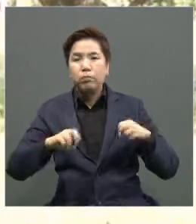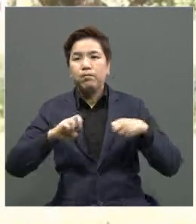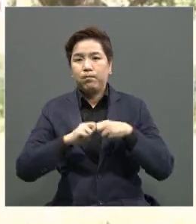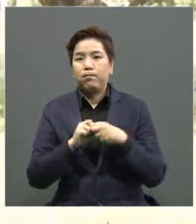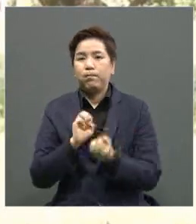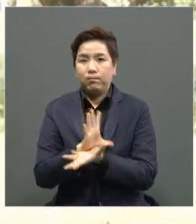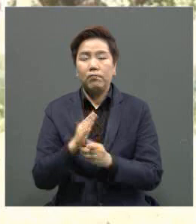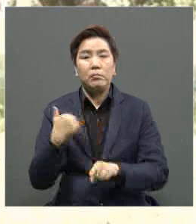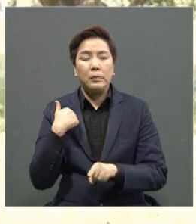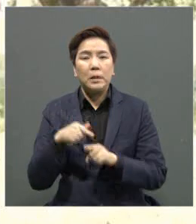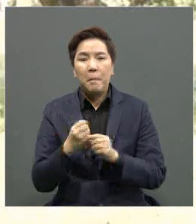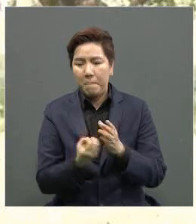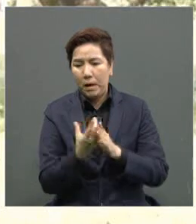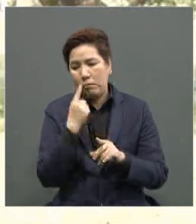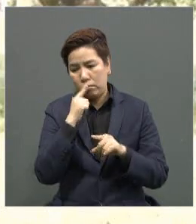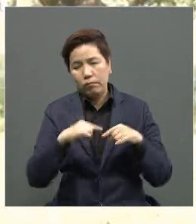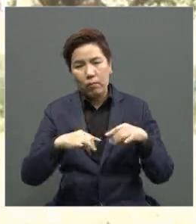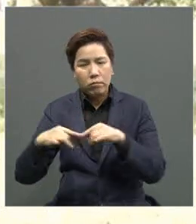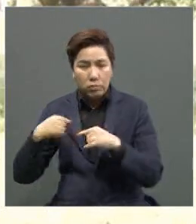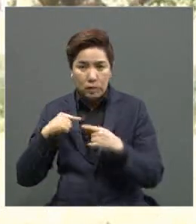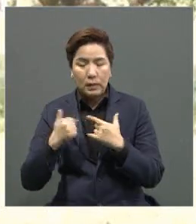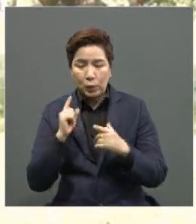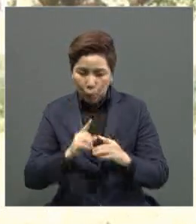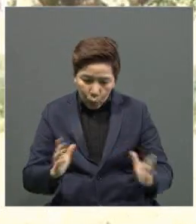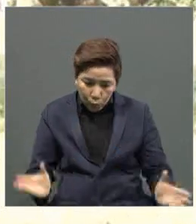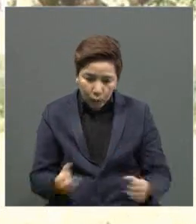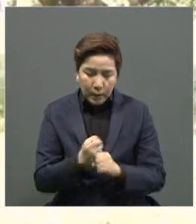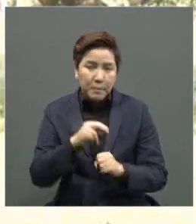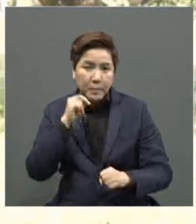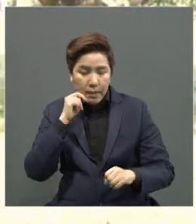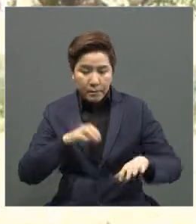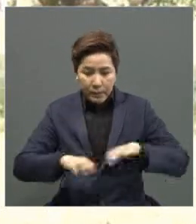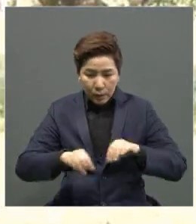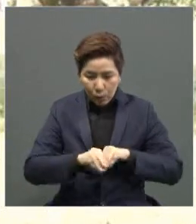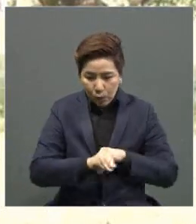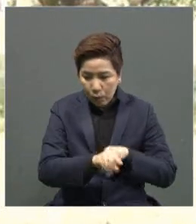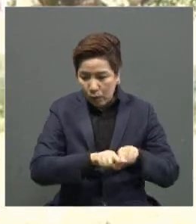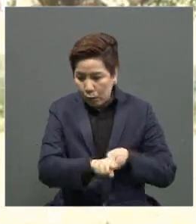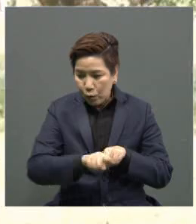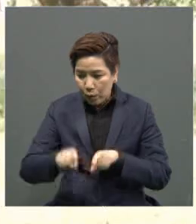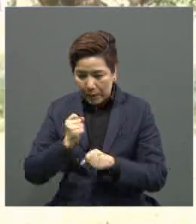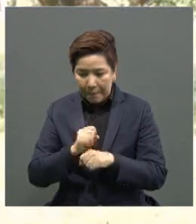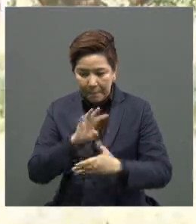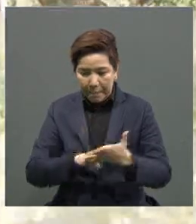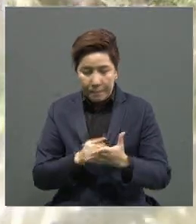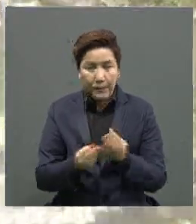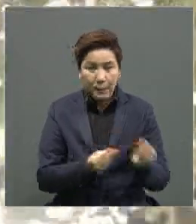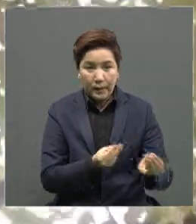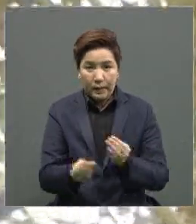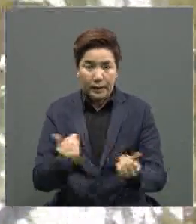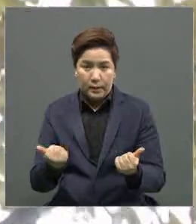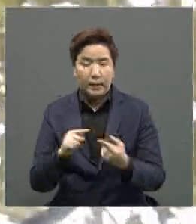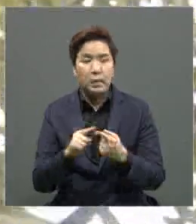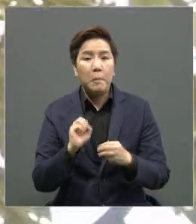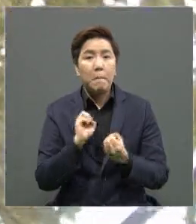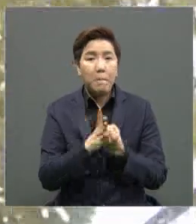าในเรื่องของไม้ผลเช่นเดียวกันต้องมีการส่งเสริมนะครับให้กับพี่น้องเกษตรกรในกลุ่มเป้าหมายของเรานะครับ การที่